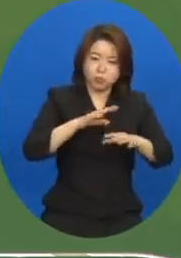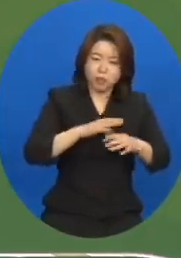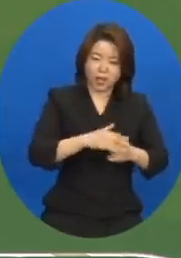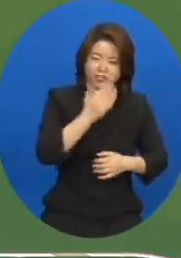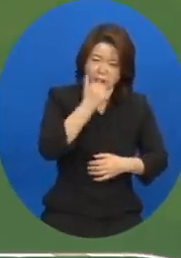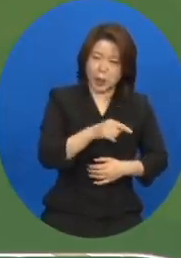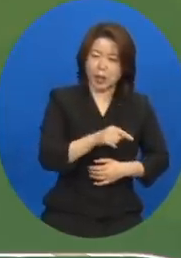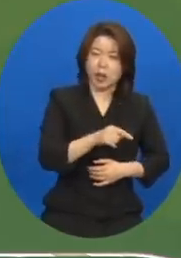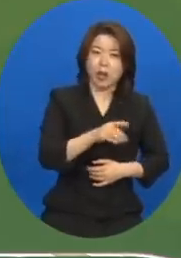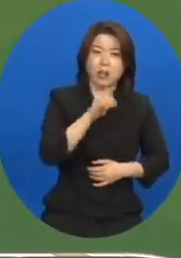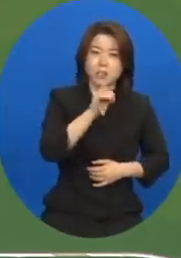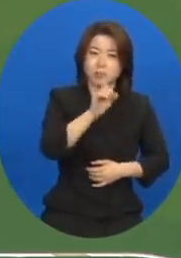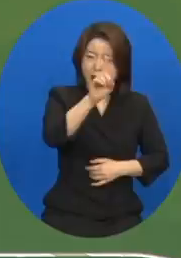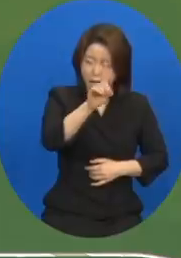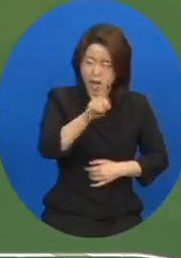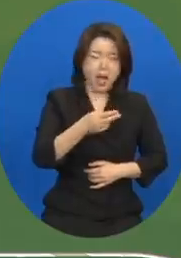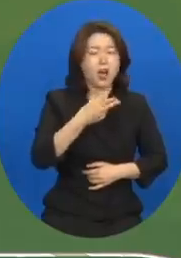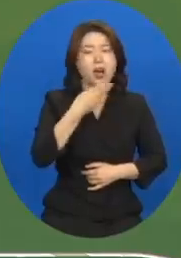그런 말